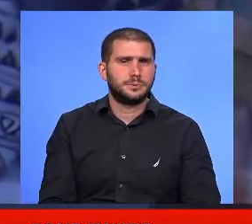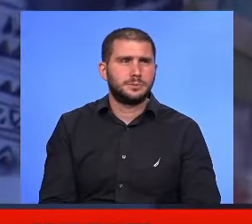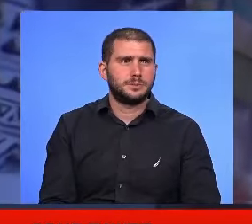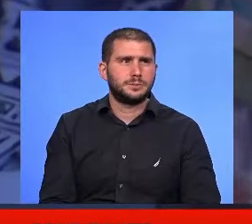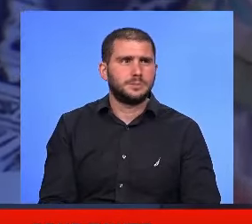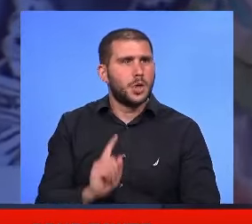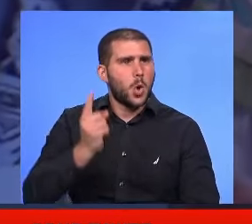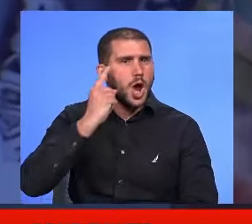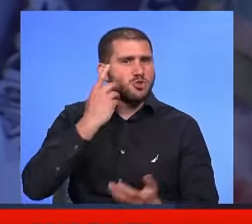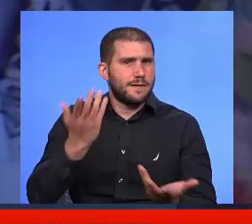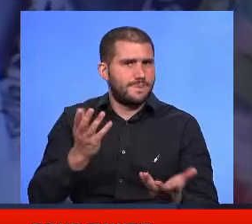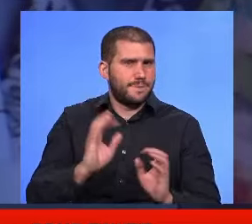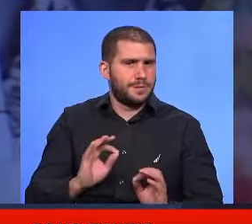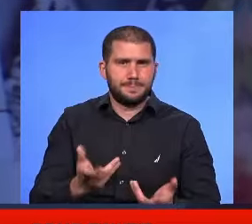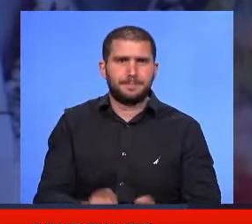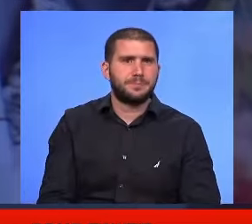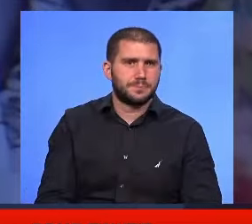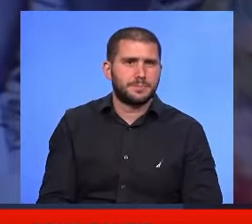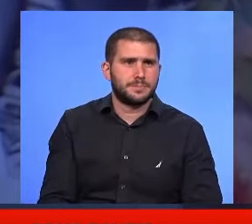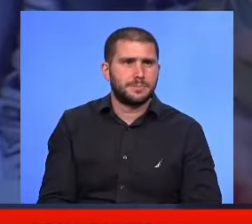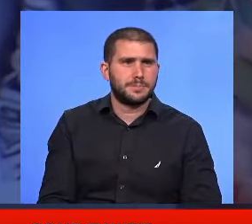לא חשב, לא...